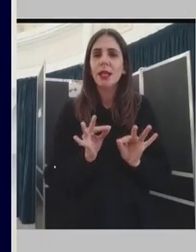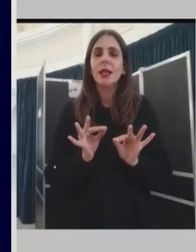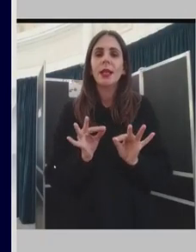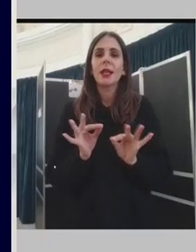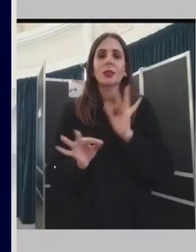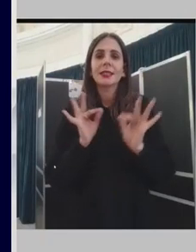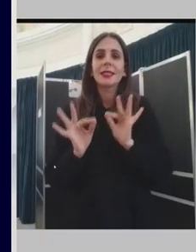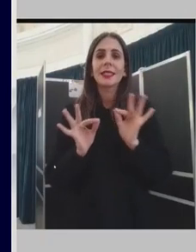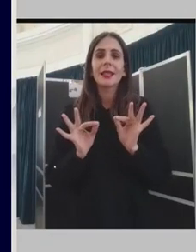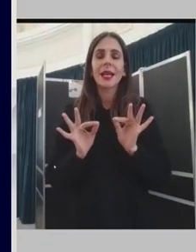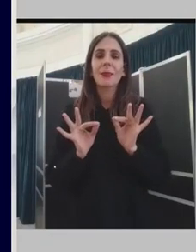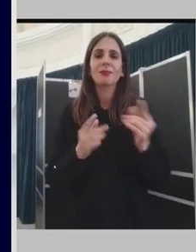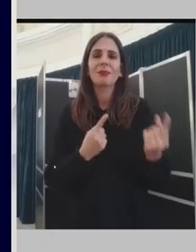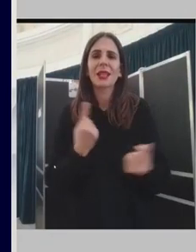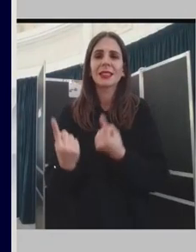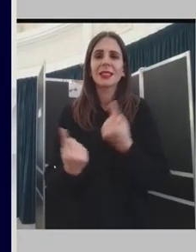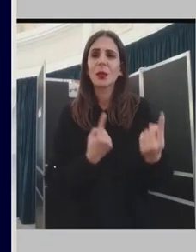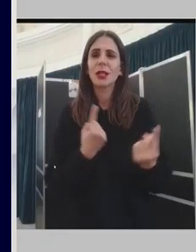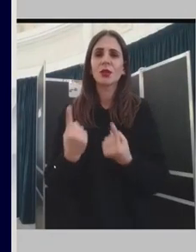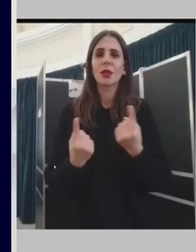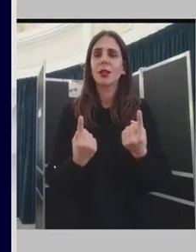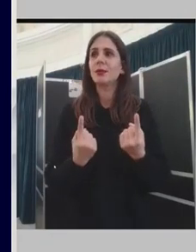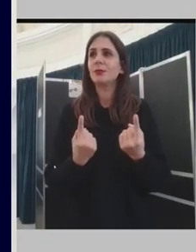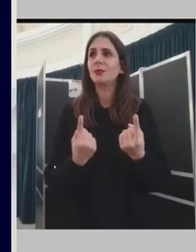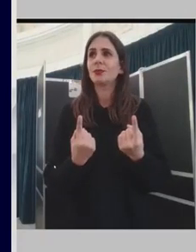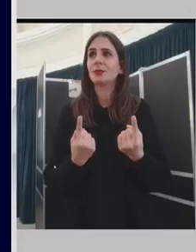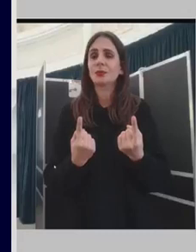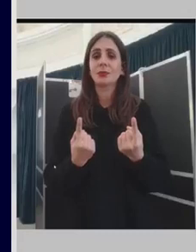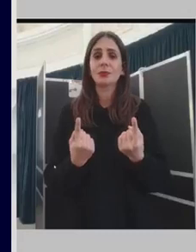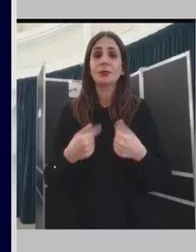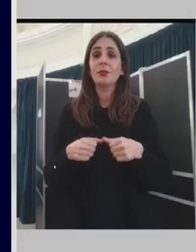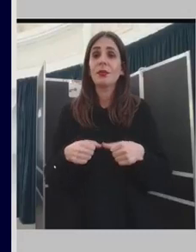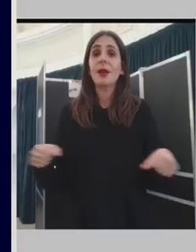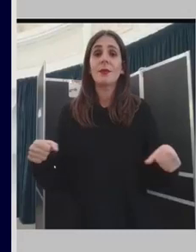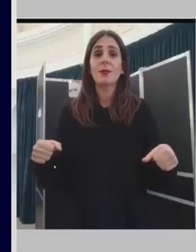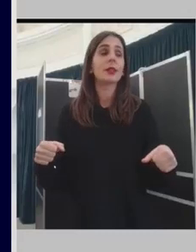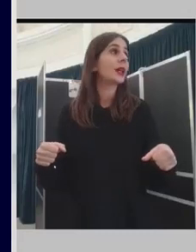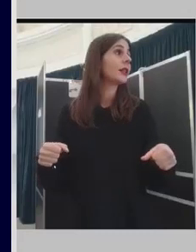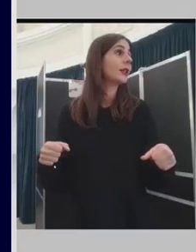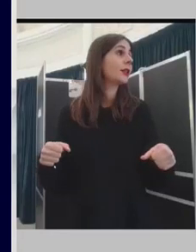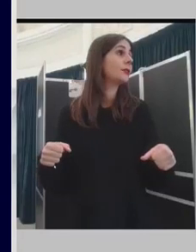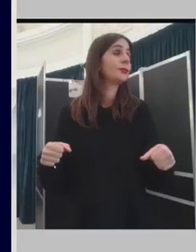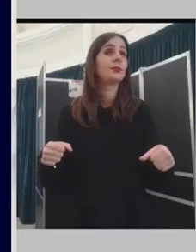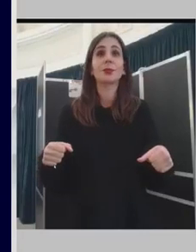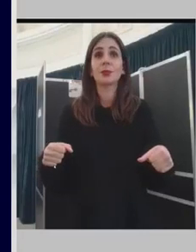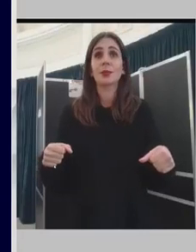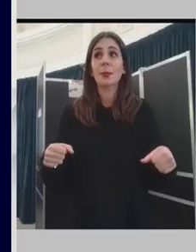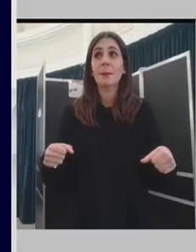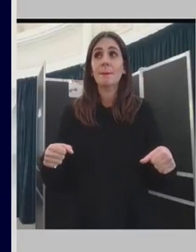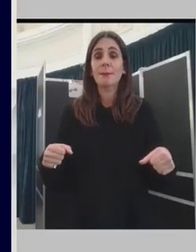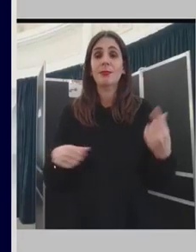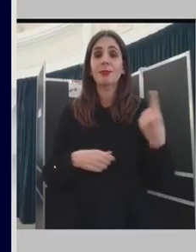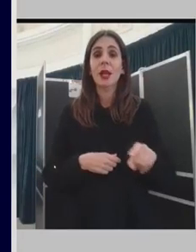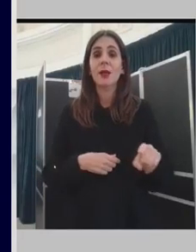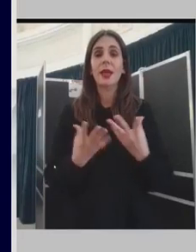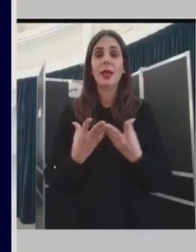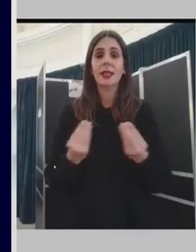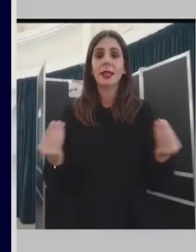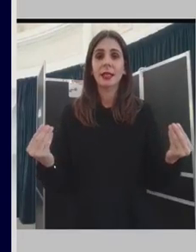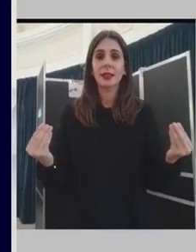questa situazione e questo arresto cardiaco sono fondamentali per salvare tantissime vite